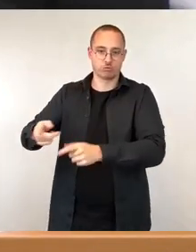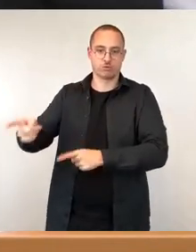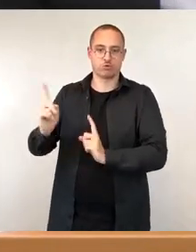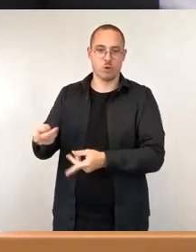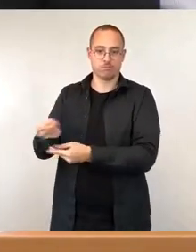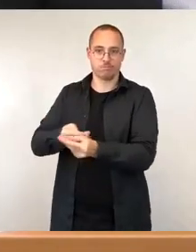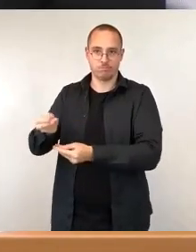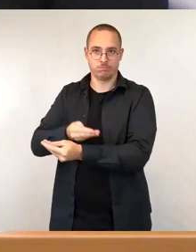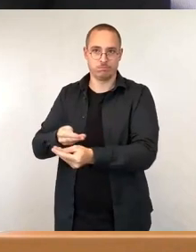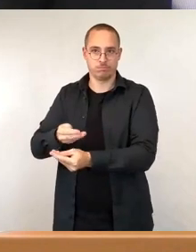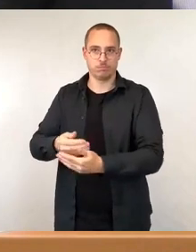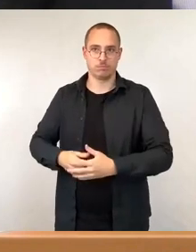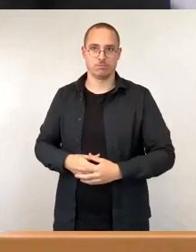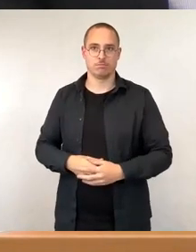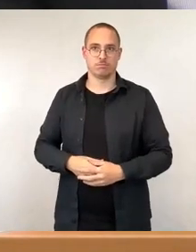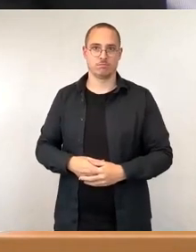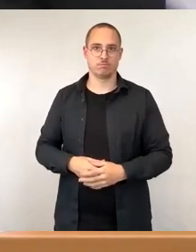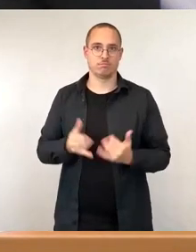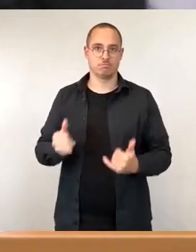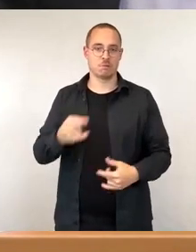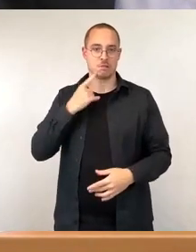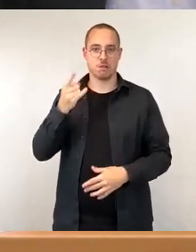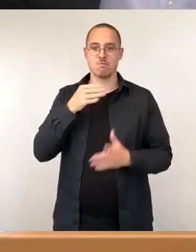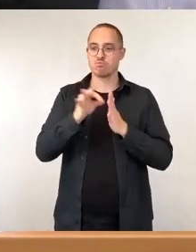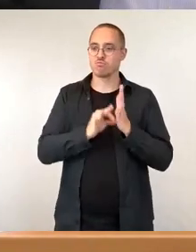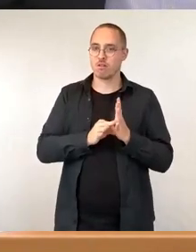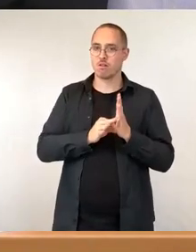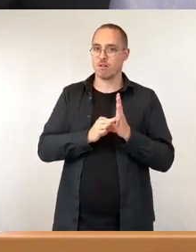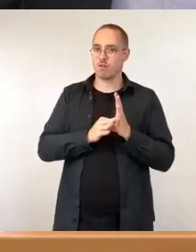dürften sich jetzt die ganzen Punkte unter 8 erübrigen.